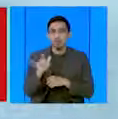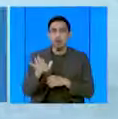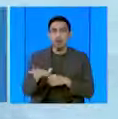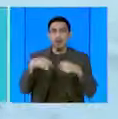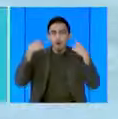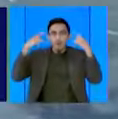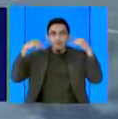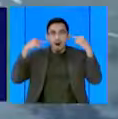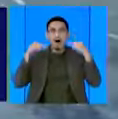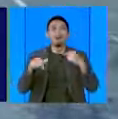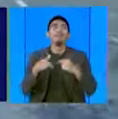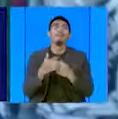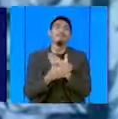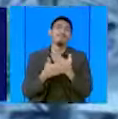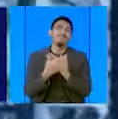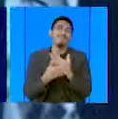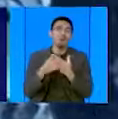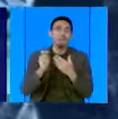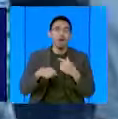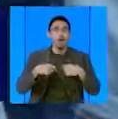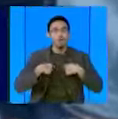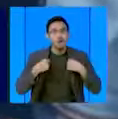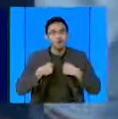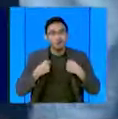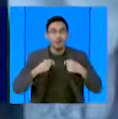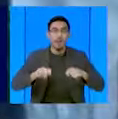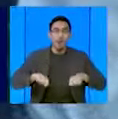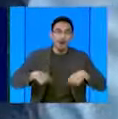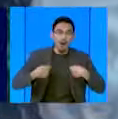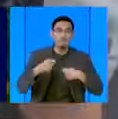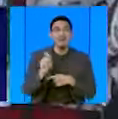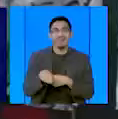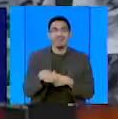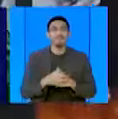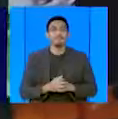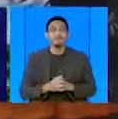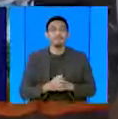domba justru dijadikan hewan kesayangan hingga dipakaikan baju dan celana.